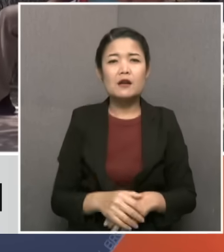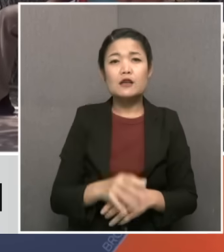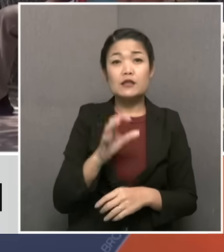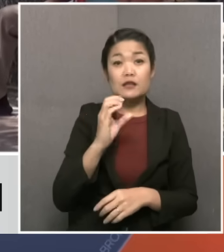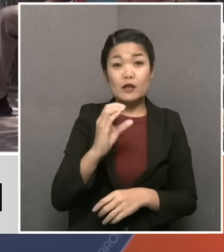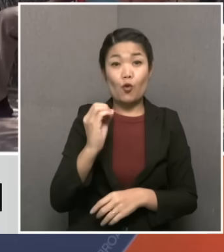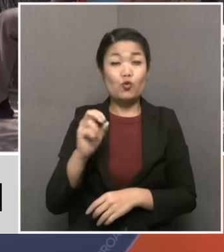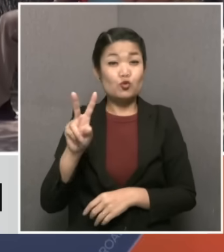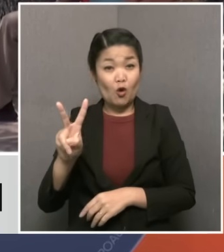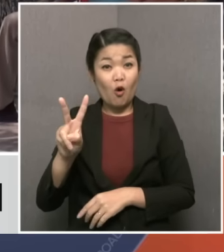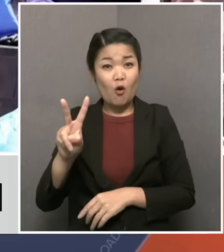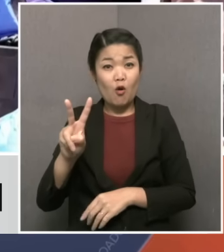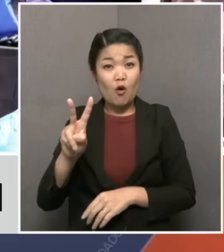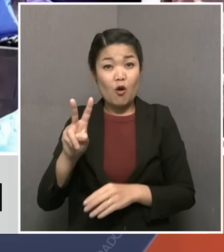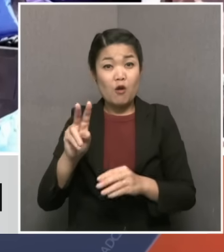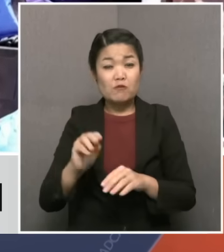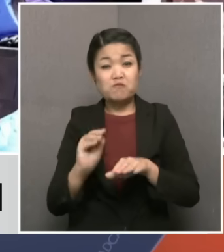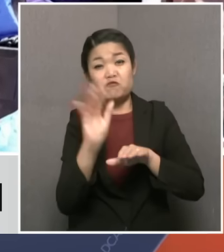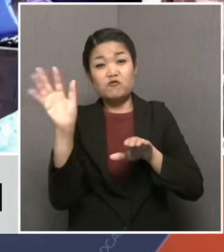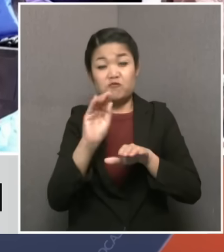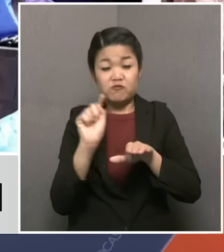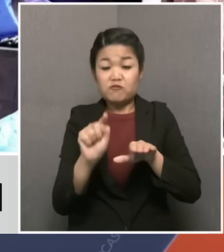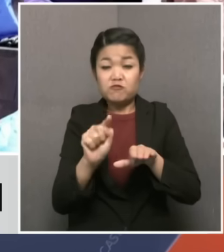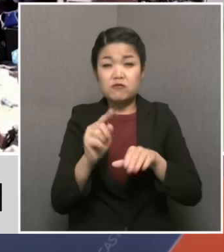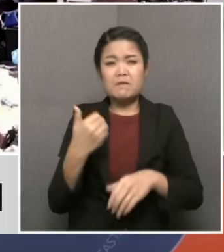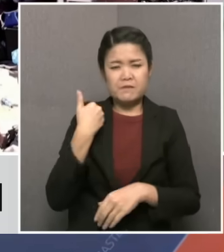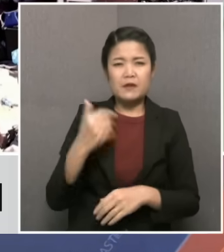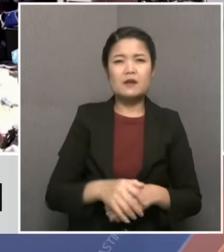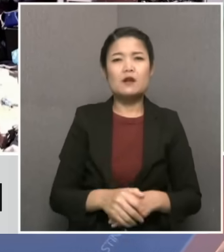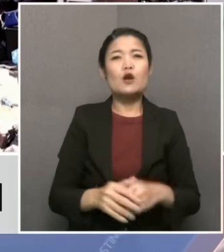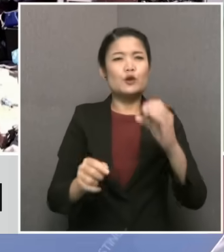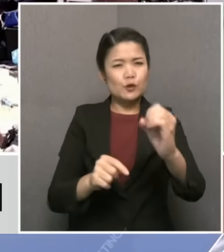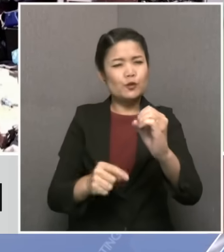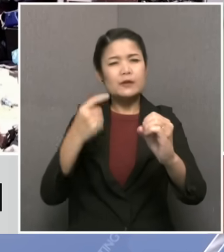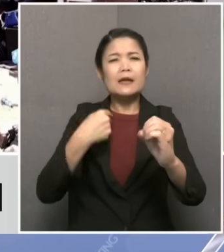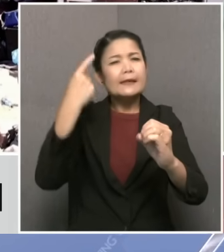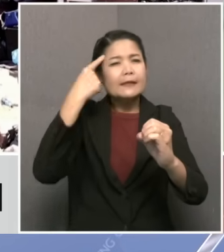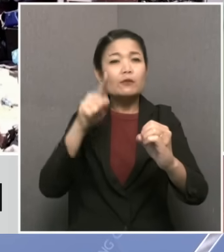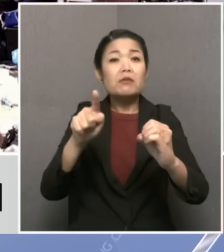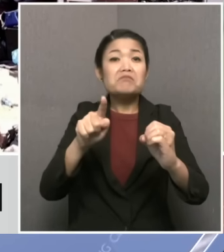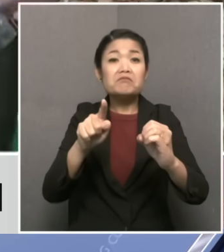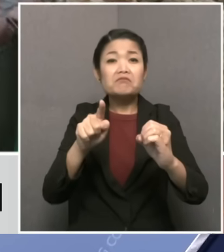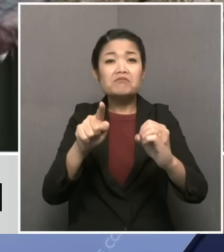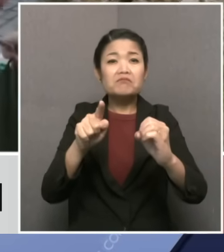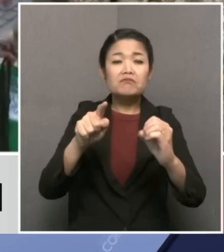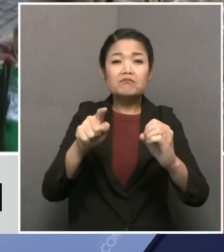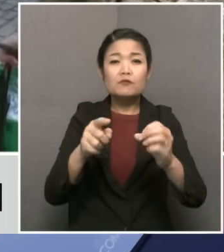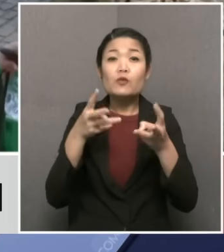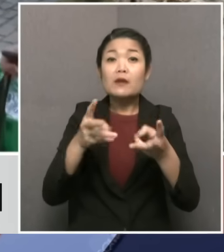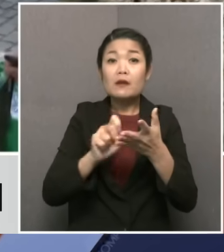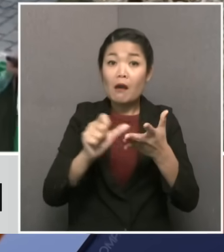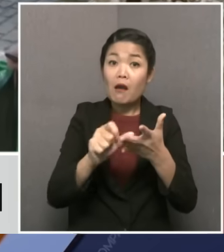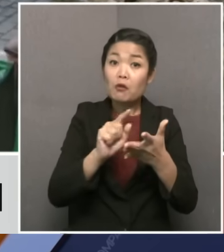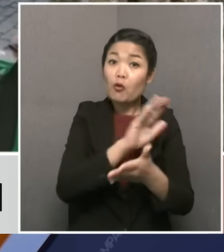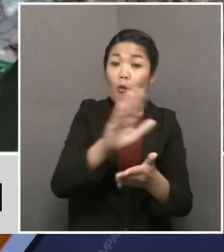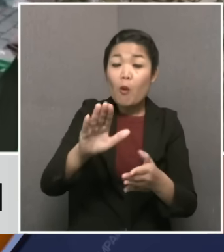ได้ตั้งเป้าแค่เนสซีโร่คาร์บอนแต่ว่าไปถึงเนกาทีฟคาร์บอนเลยอาจารย์คิดเห็นสำหรับประเด็นความเคลื่อนไหวเหล่านี้อย่างไรบ้างคะ